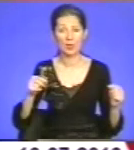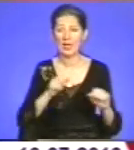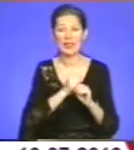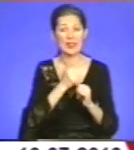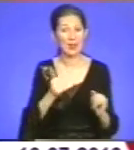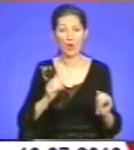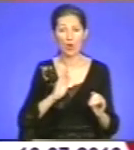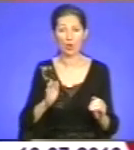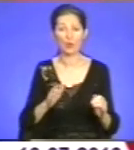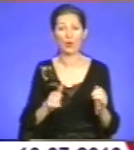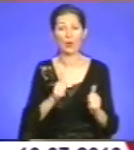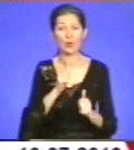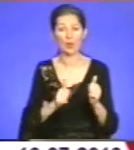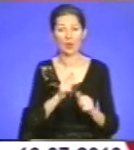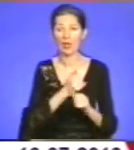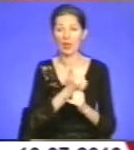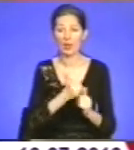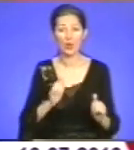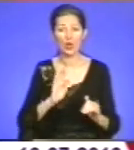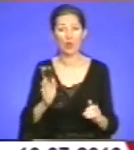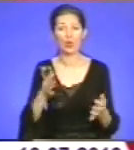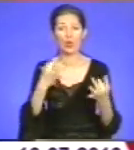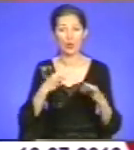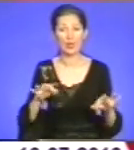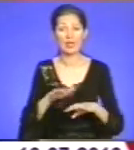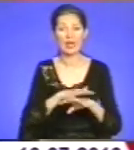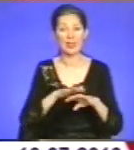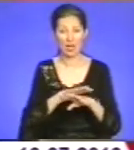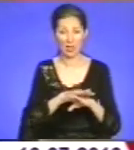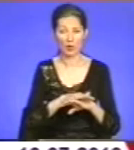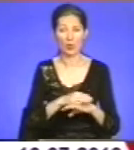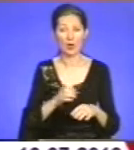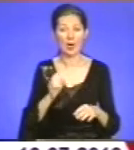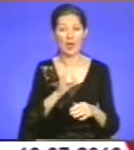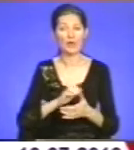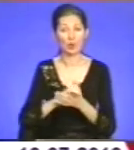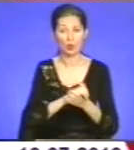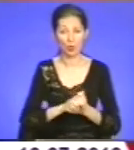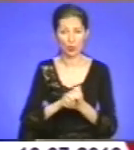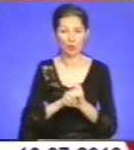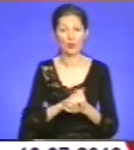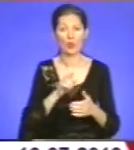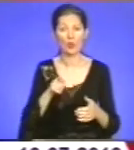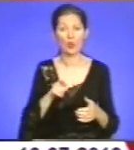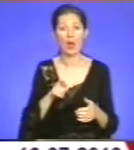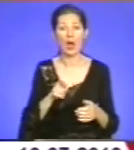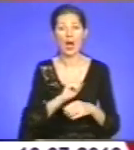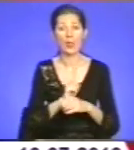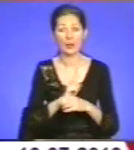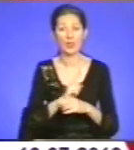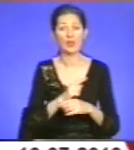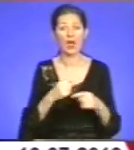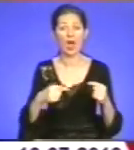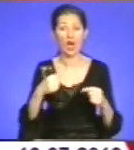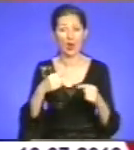може бути не допущена на ринок Європейського Союзу, або безперечно, що буде не конкурентна на цьому ринку. Власне, через то нормативне врегулювання